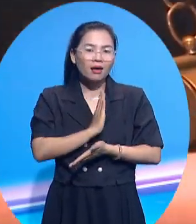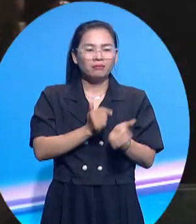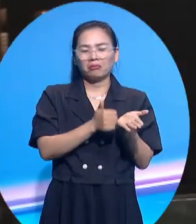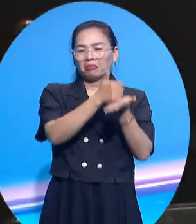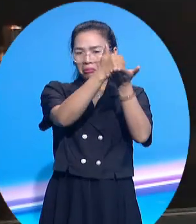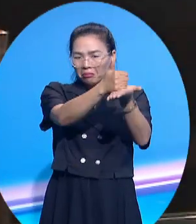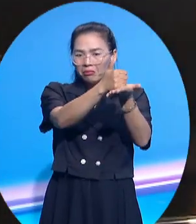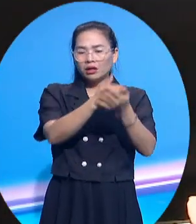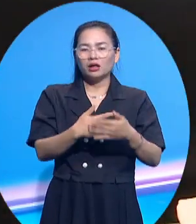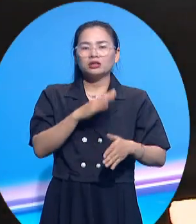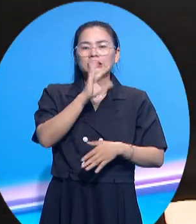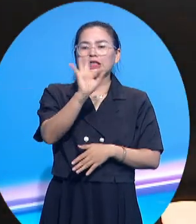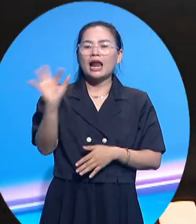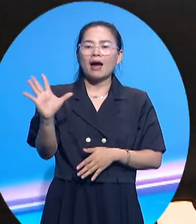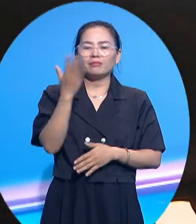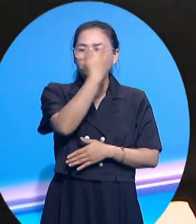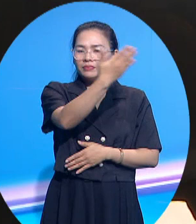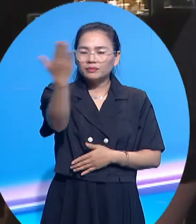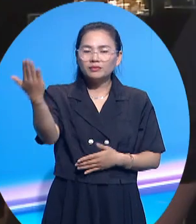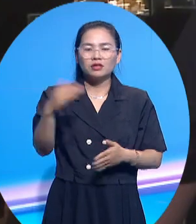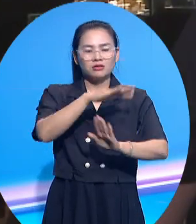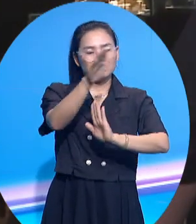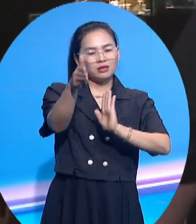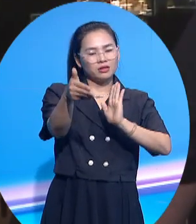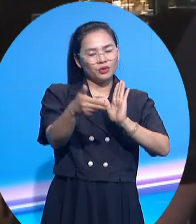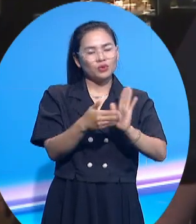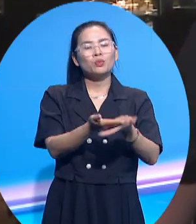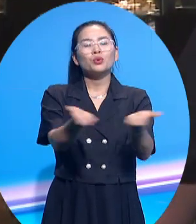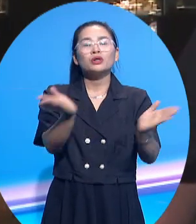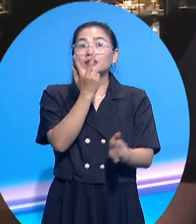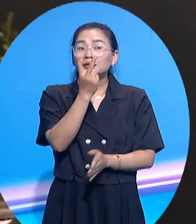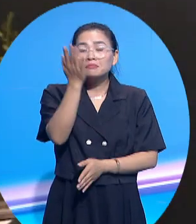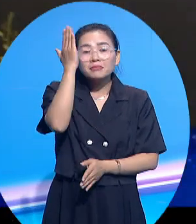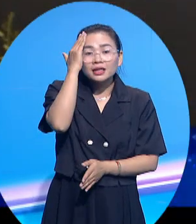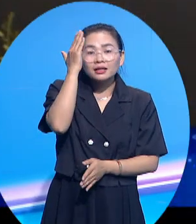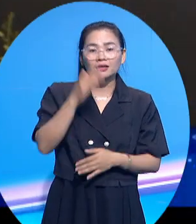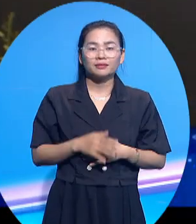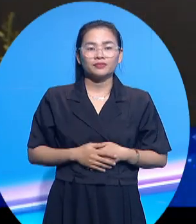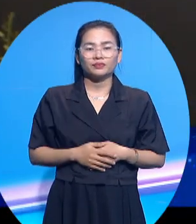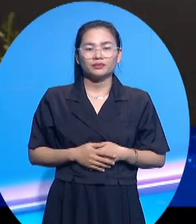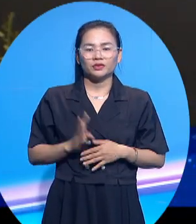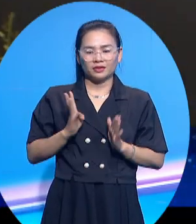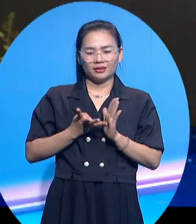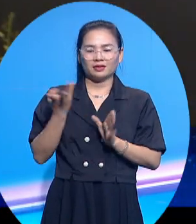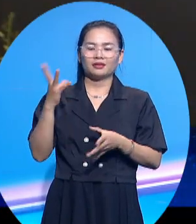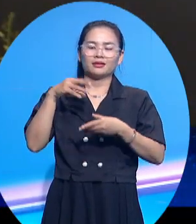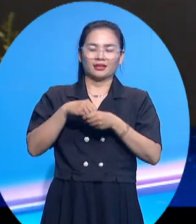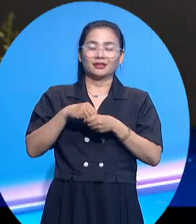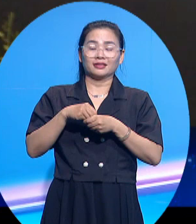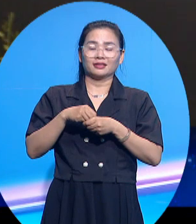triển lãm lần này thì chúng tôi rất vui mừng được giới thiệu tác phẩm của mình tại thị trường Việt Nam. Đây là lần thứ tư tôi đến với sự